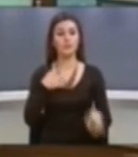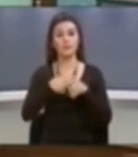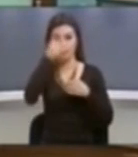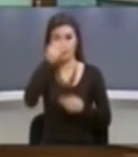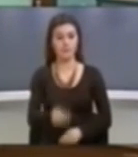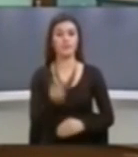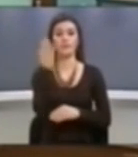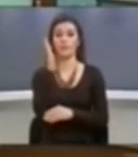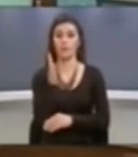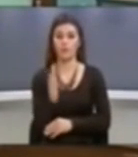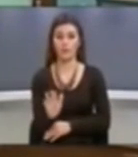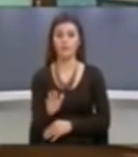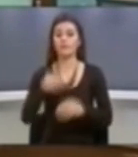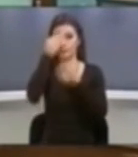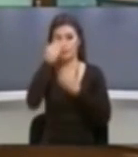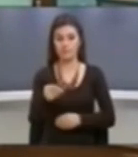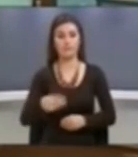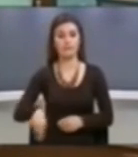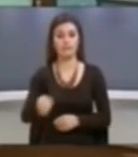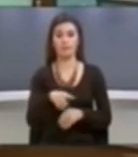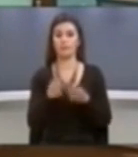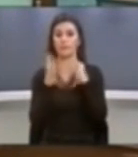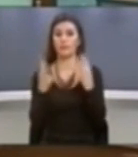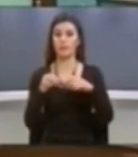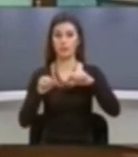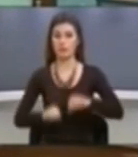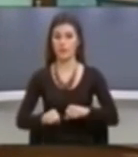deputet, nderuar i kabineti qeveritar,